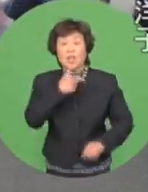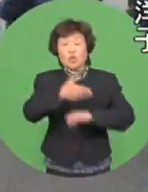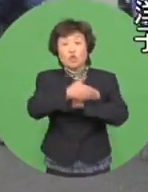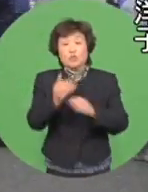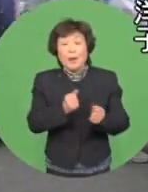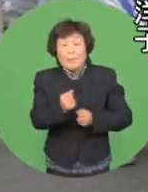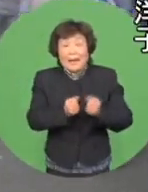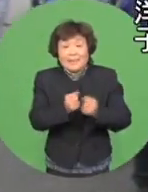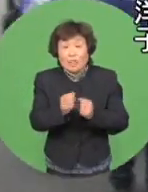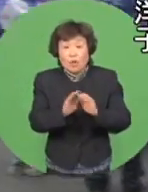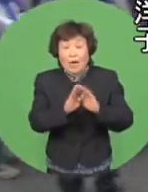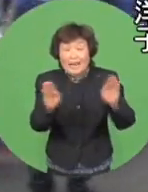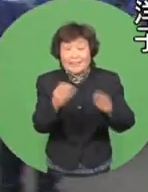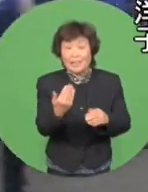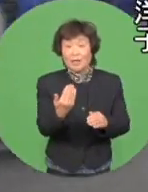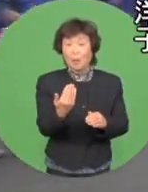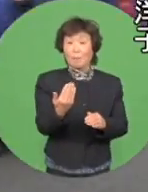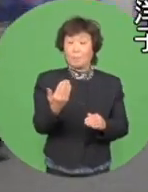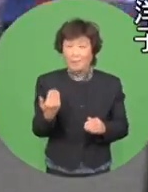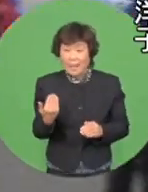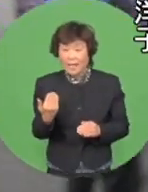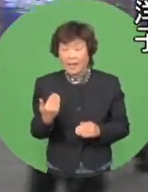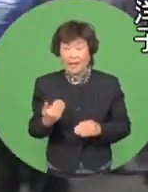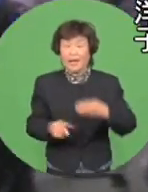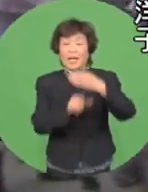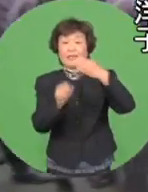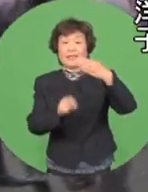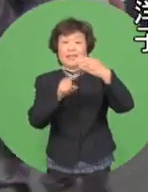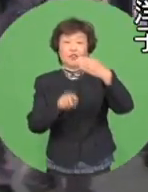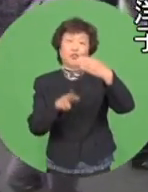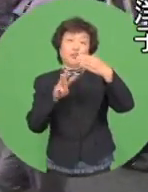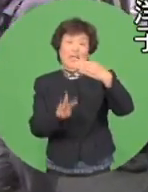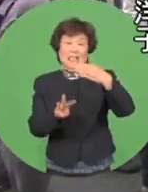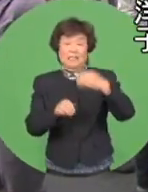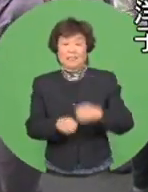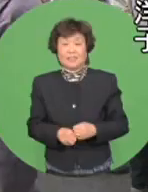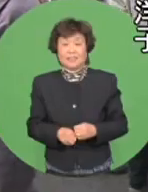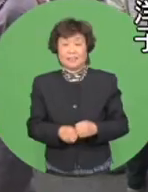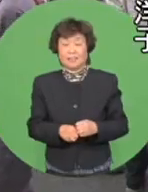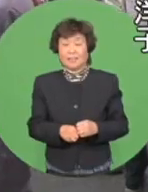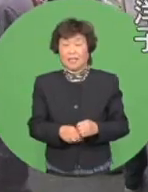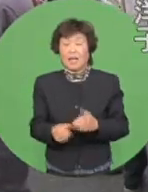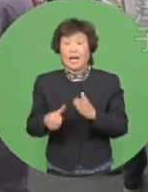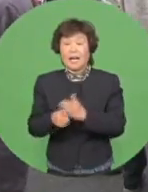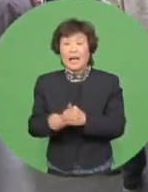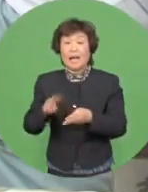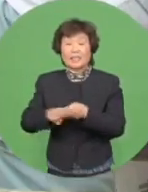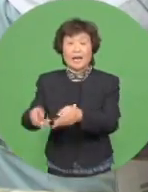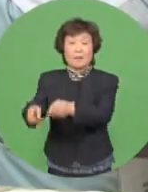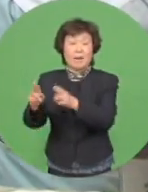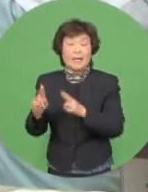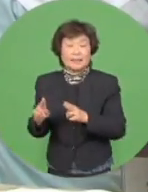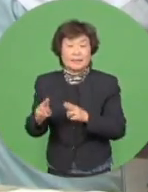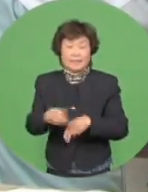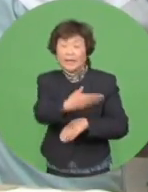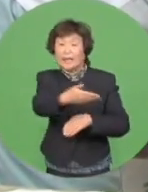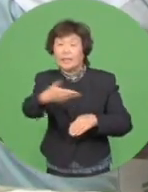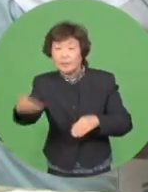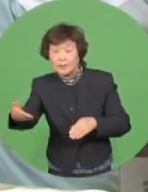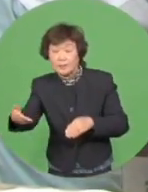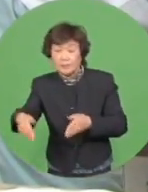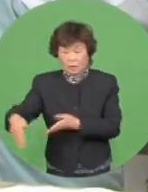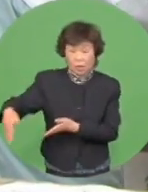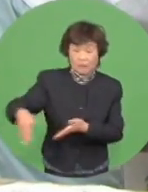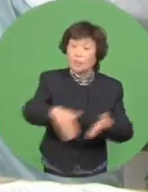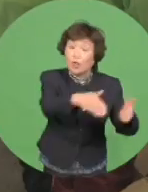徳島マラソンの開催を1週間後に控えた4月13日、灘橋から阿久井川堤防周辺のマラソン